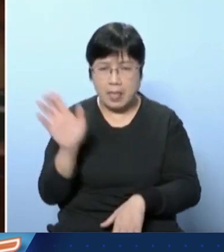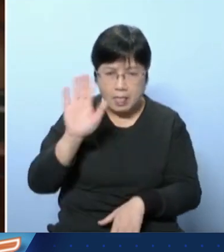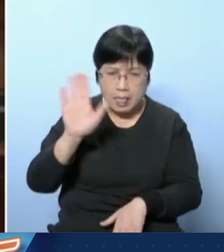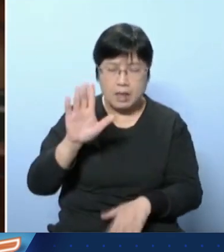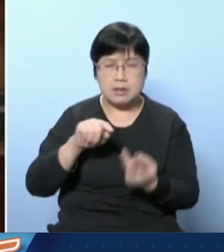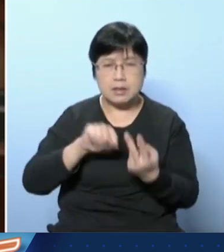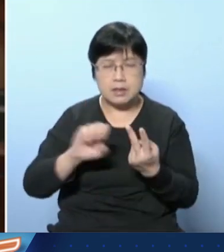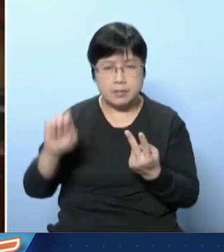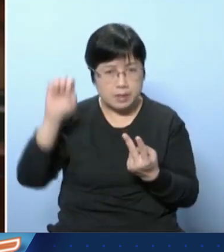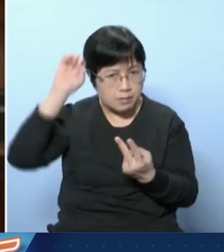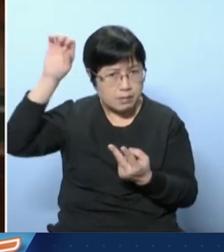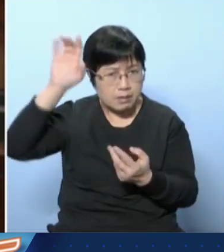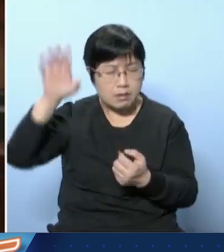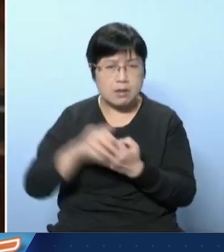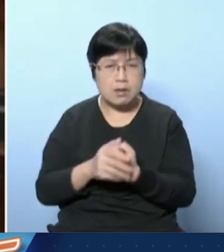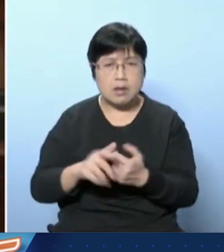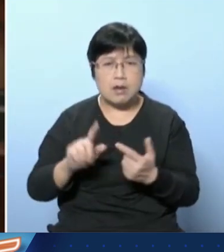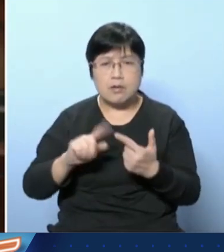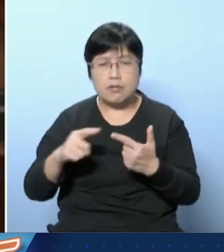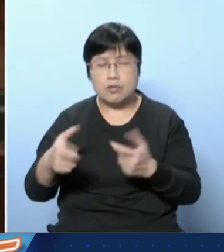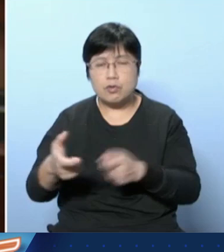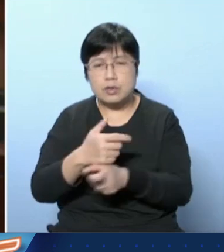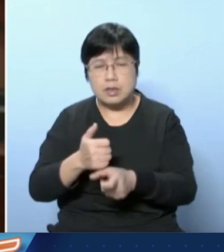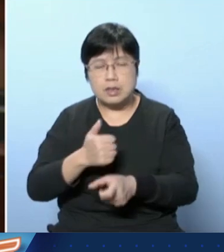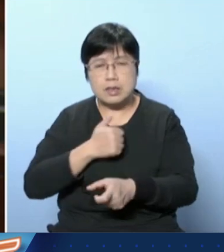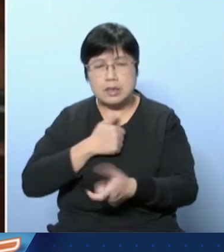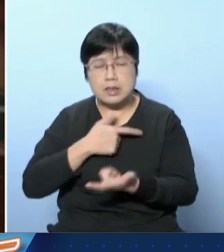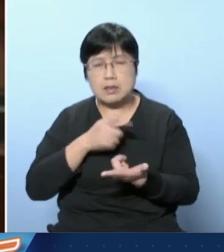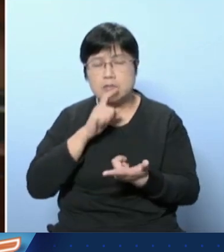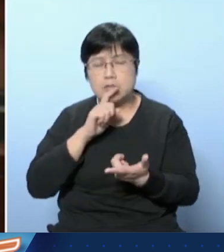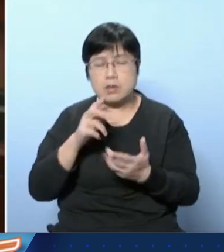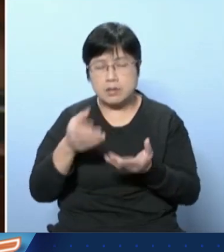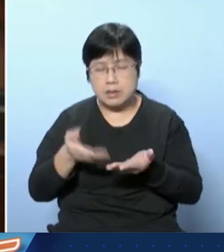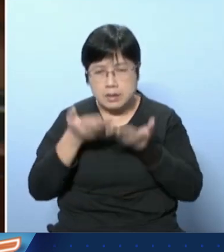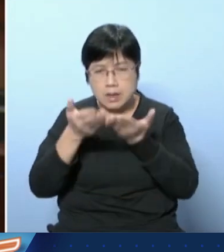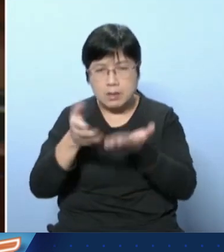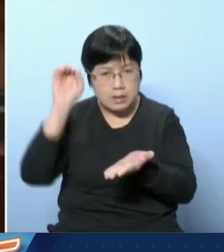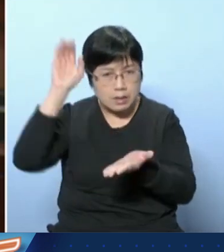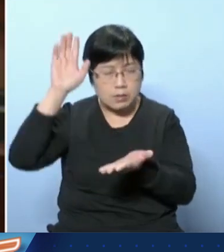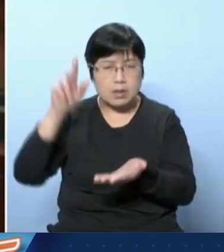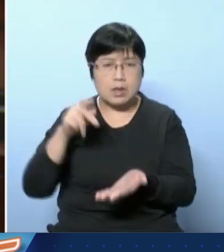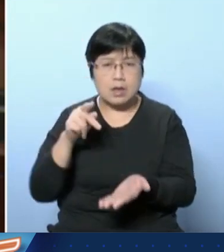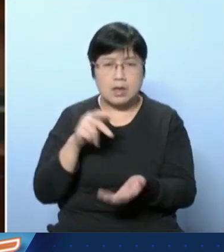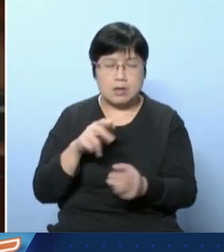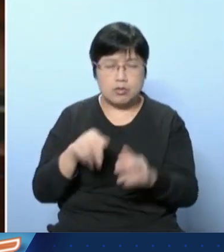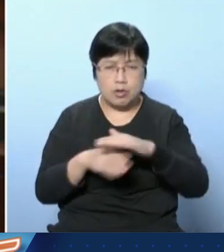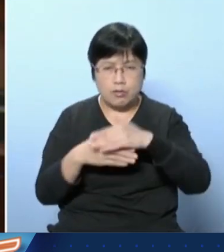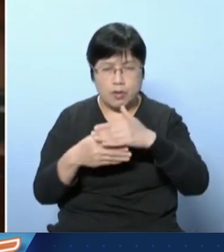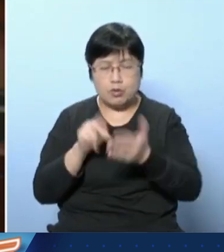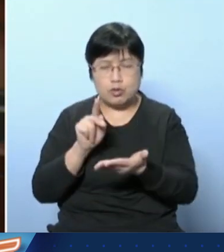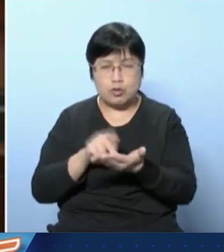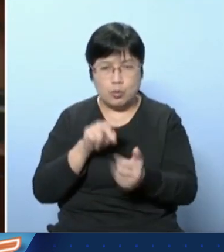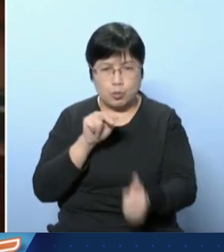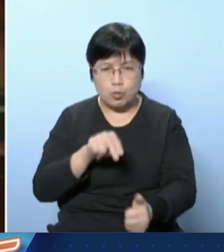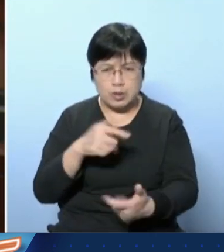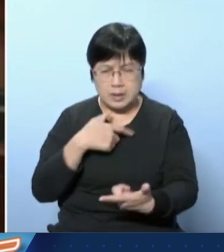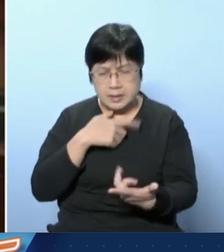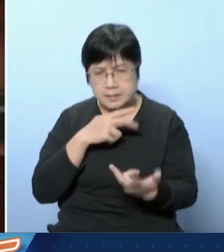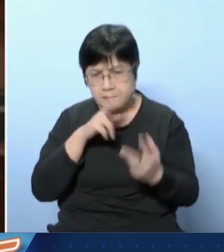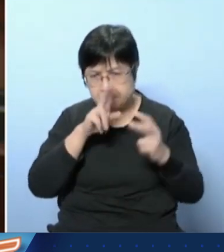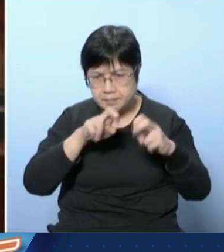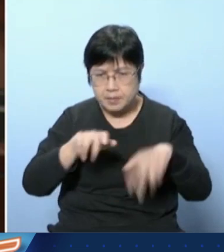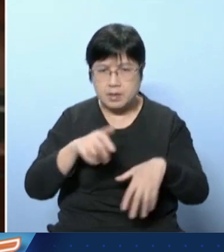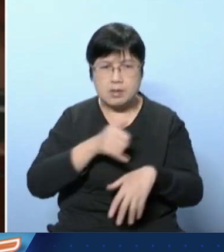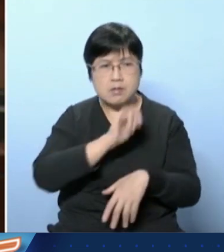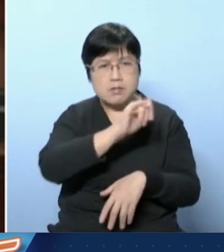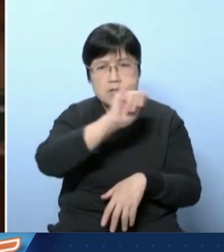都向副財政司司長同埋房屋局長咧遞交咗我哋建議嘅。呢個係繼劏房租管之後咧，我哋經過一個長時間嘅調研，走